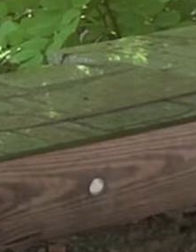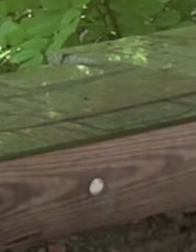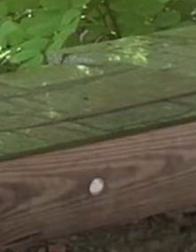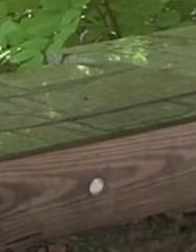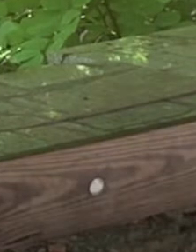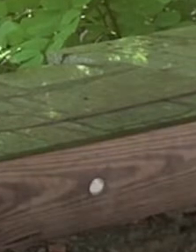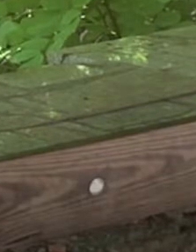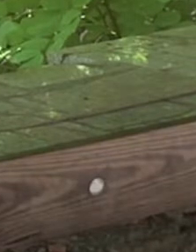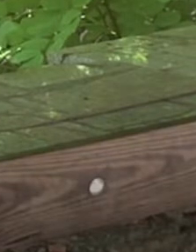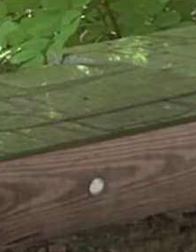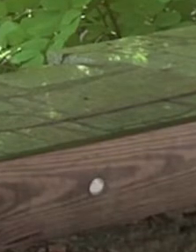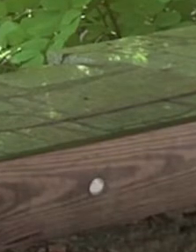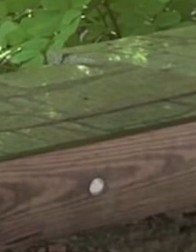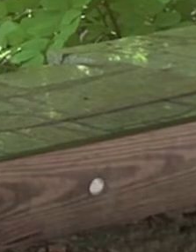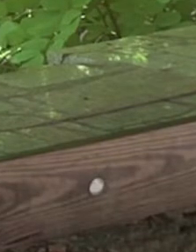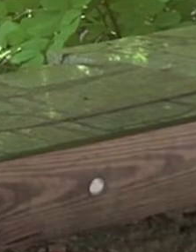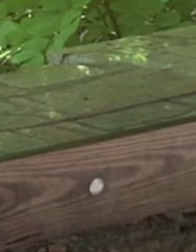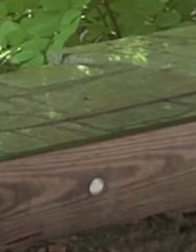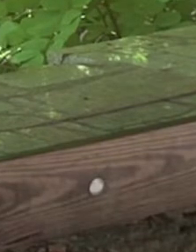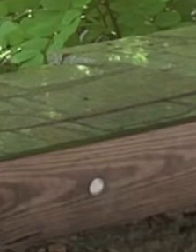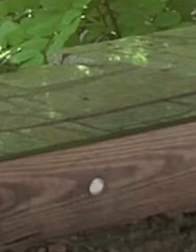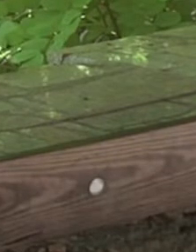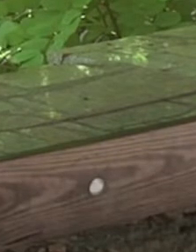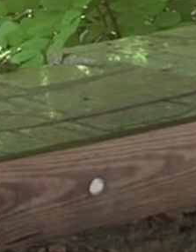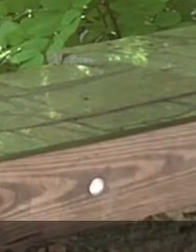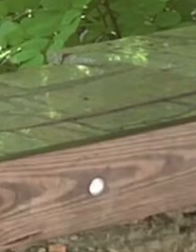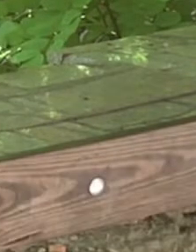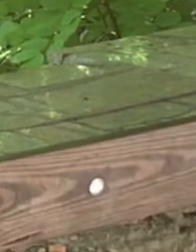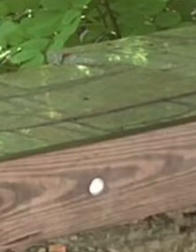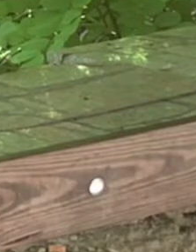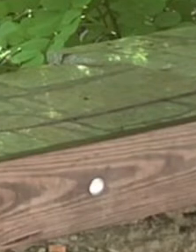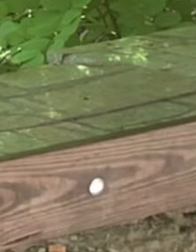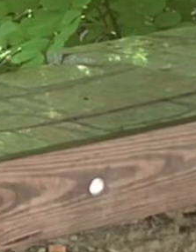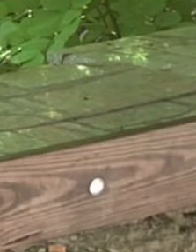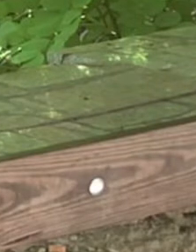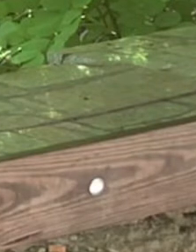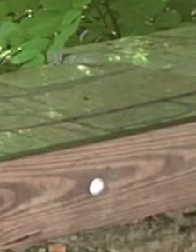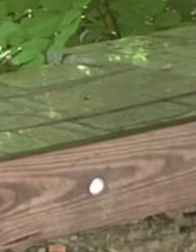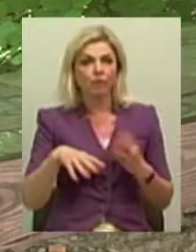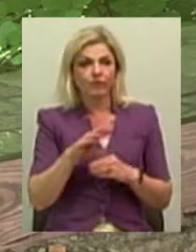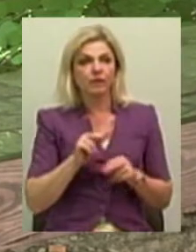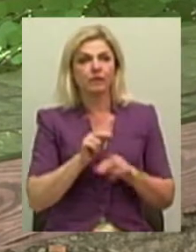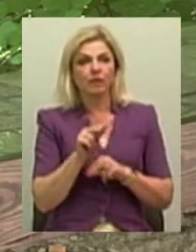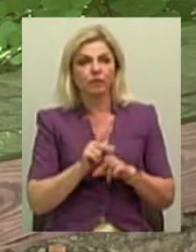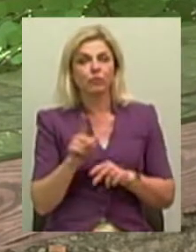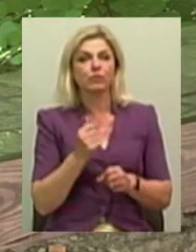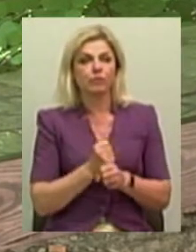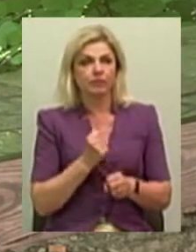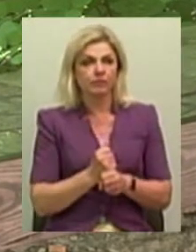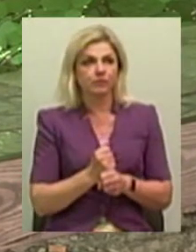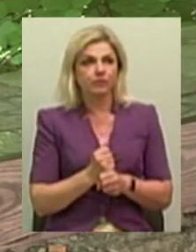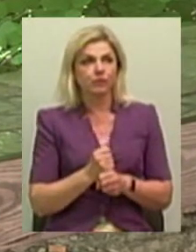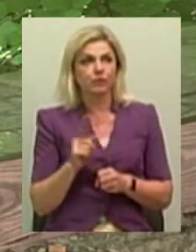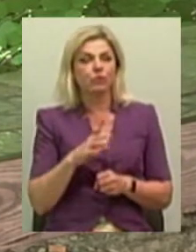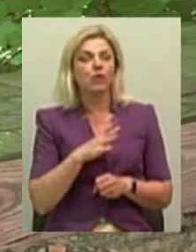Кожна людина має бути готовою до цього на роботах, в школах, в садках, щоб всіх цьому навчали, що робити, куди йти, щоб не